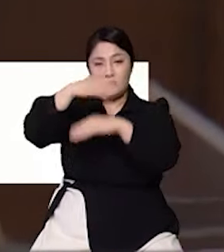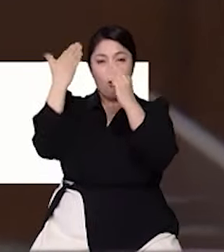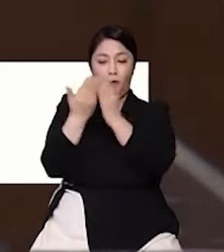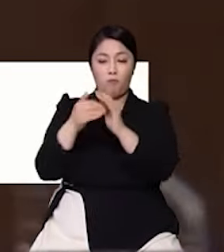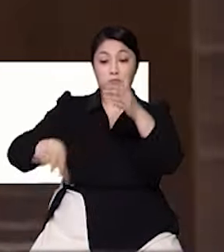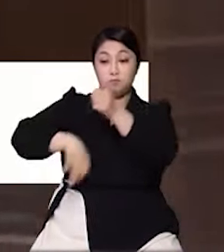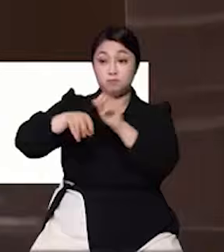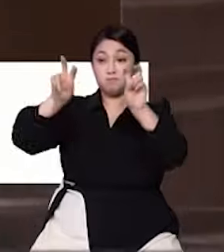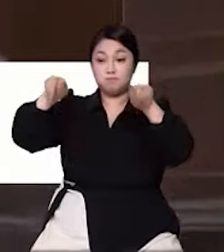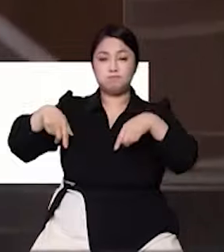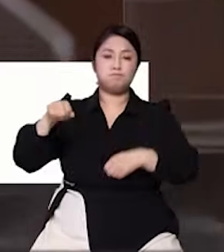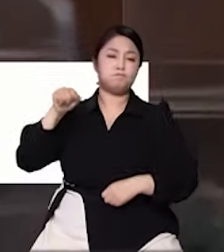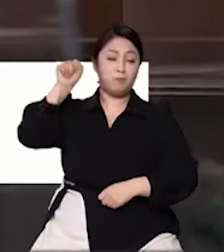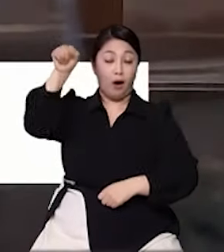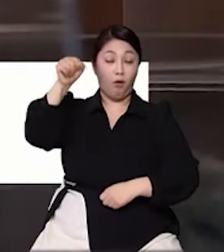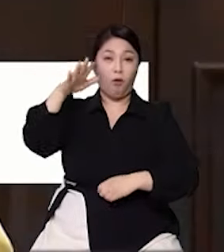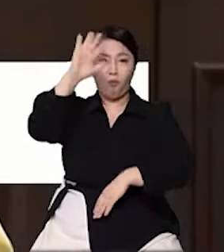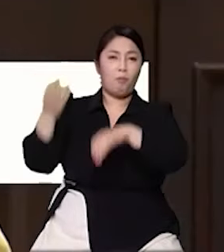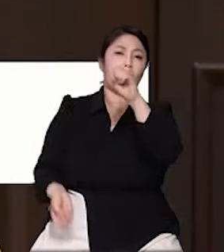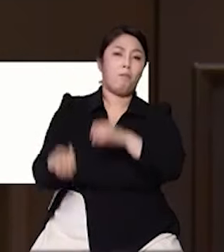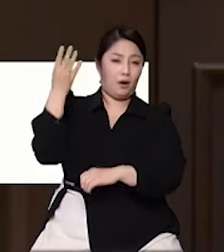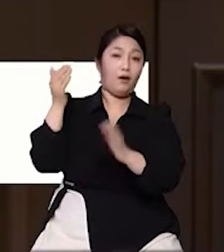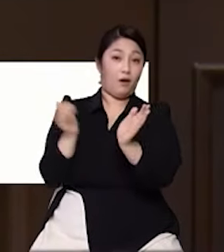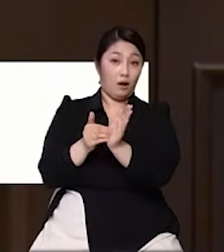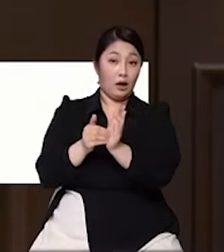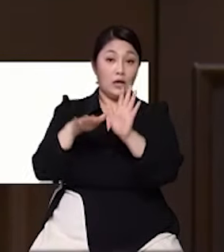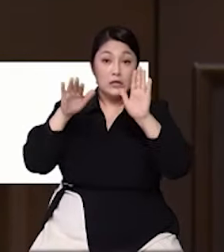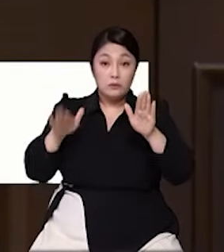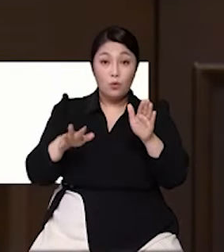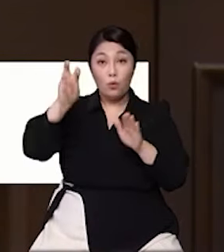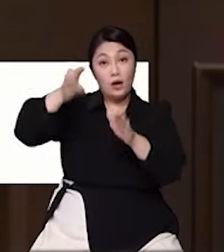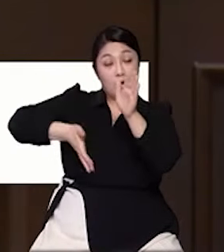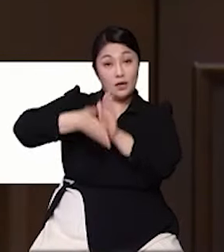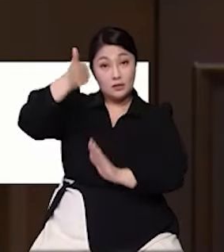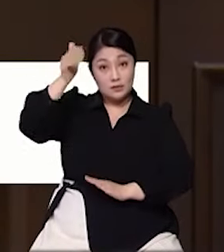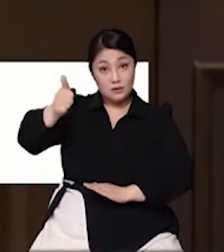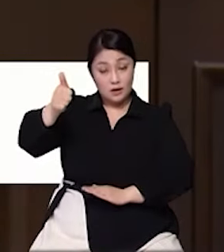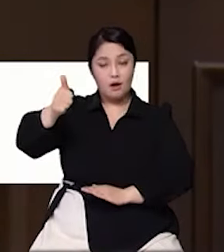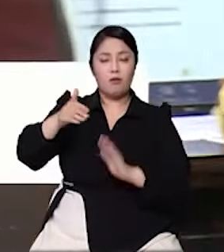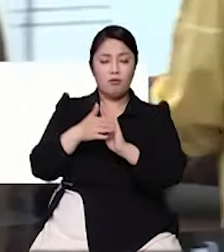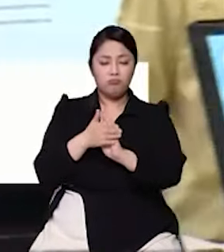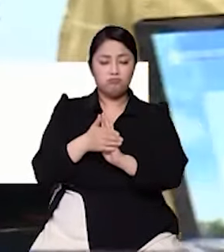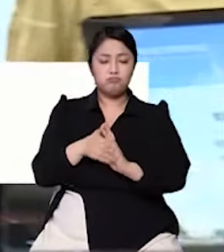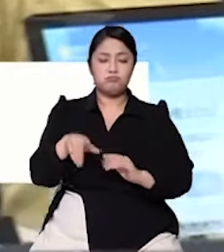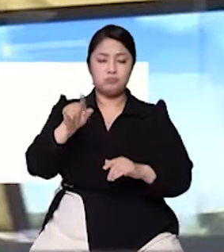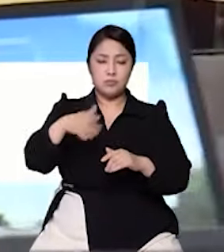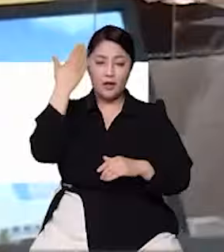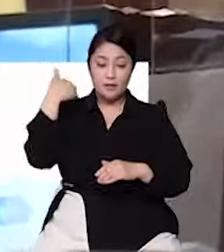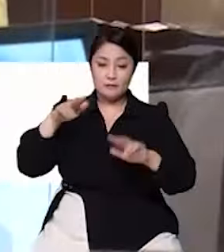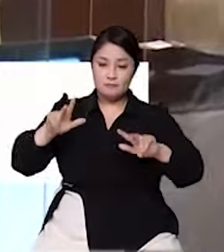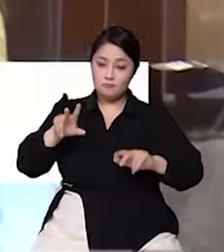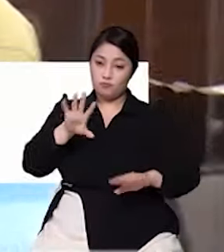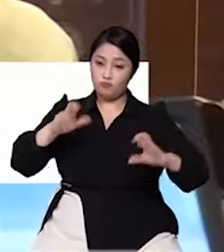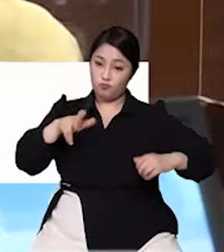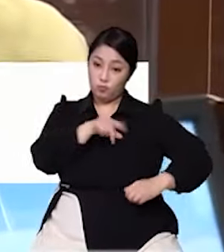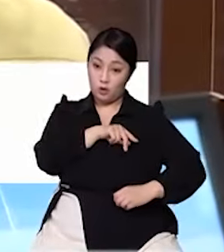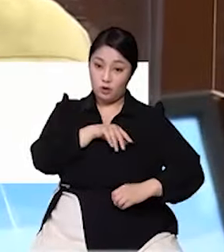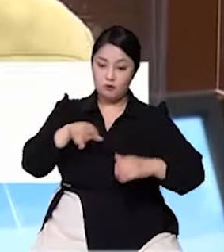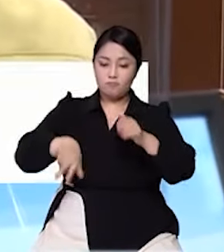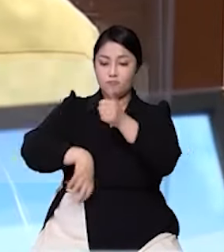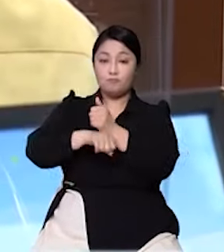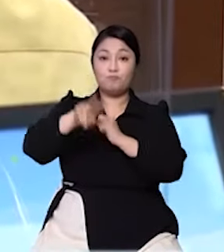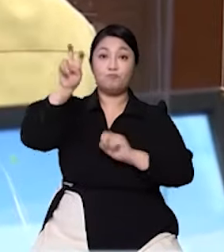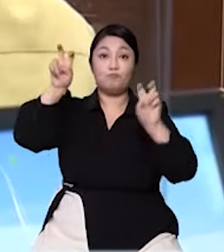무소속으로 출마해 등선 됐습니다 이번 광양 시장 선거에서도 중량감 있는 전직 국회의원이 무소속으로